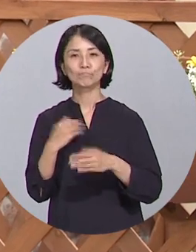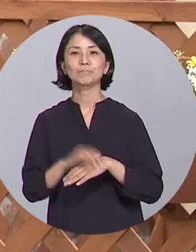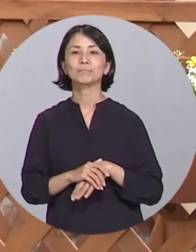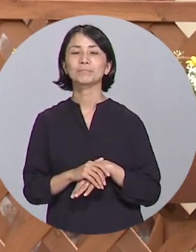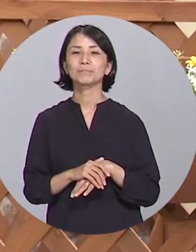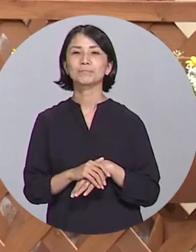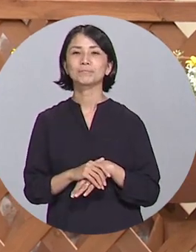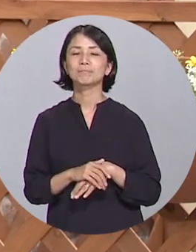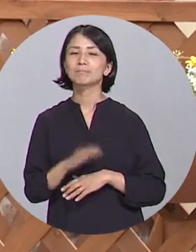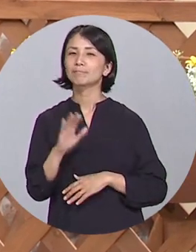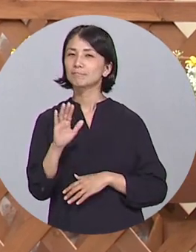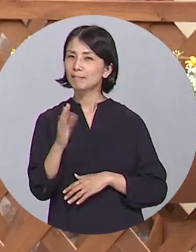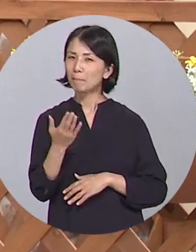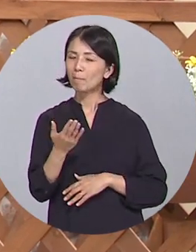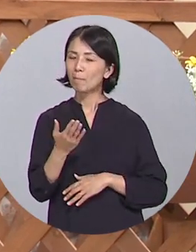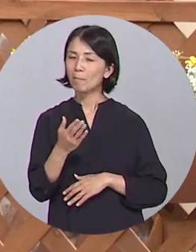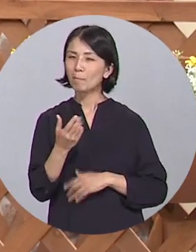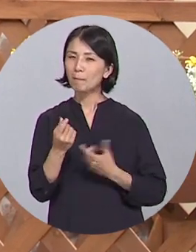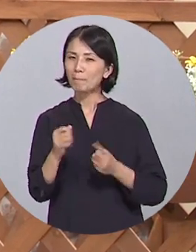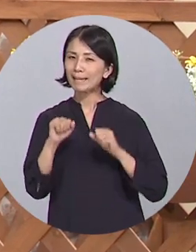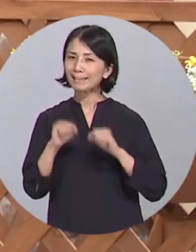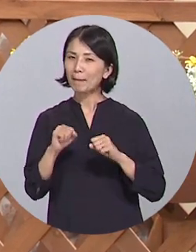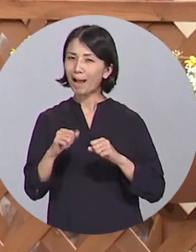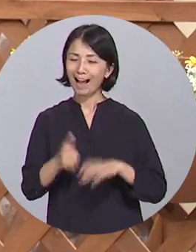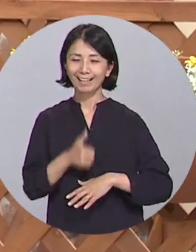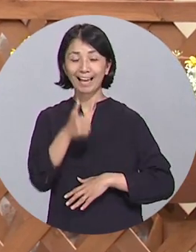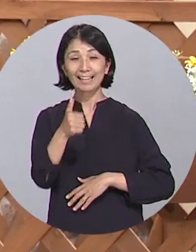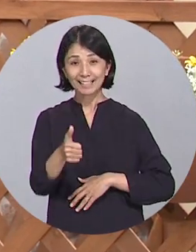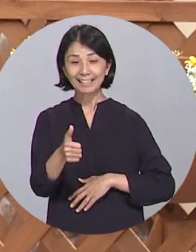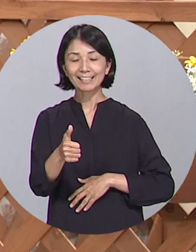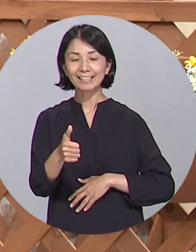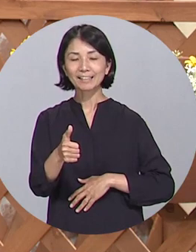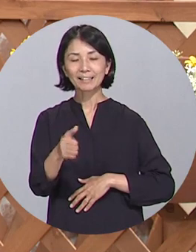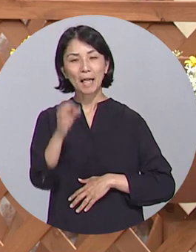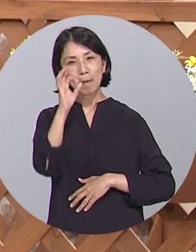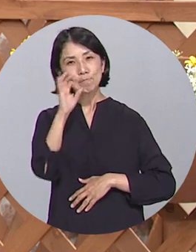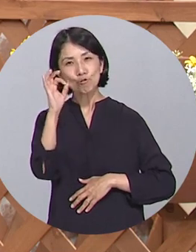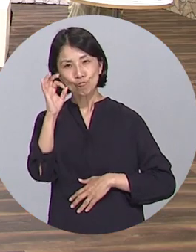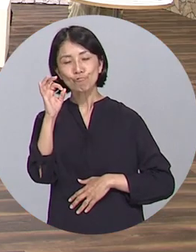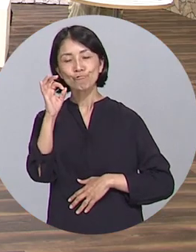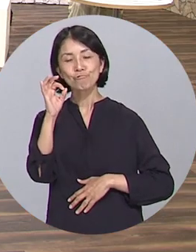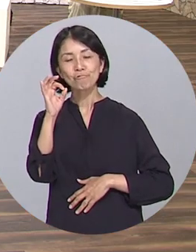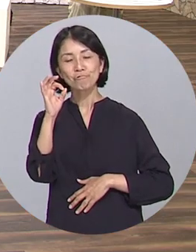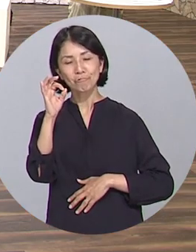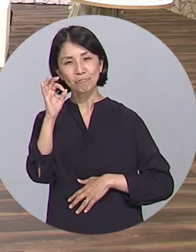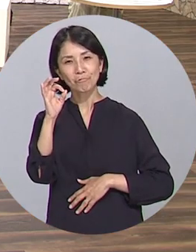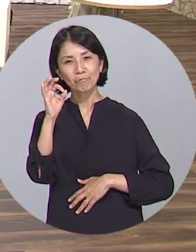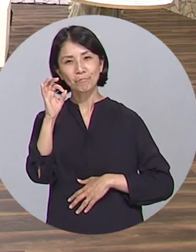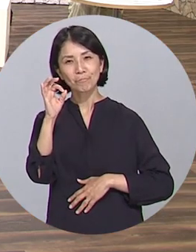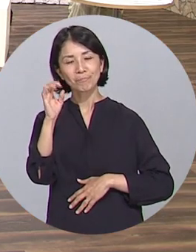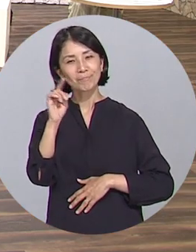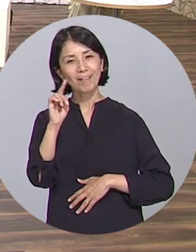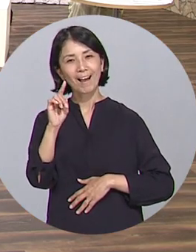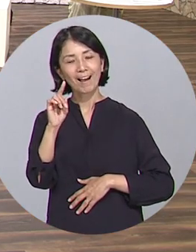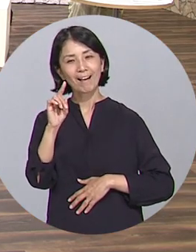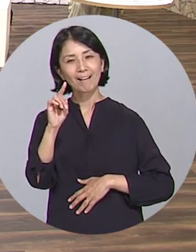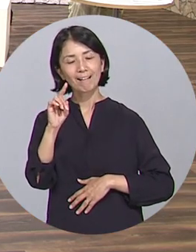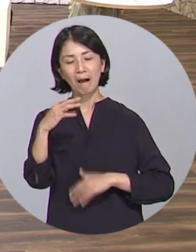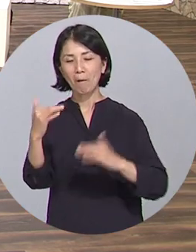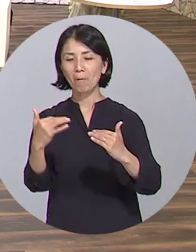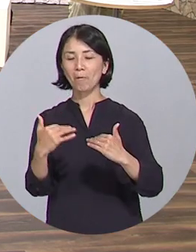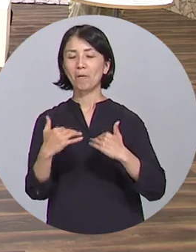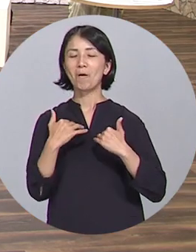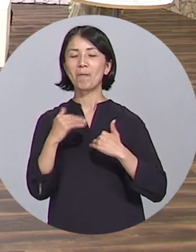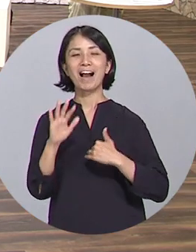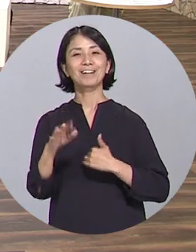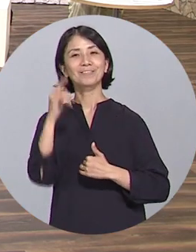ですか。それでもやっぱりこう直接足を運んで絵を直接見たら、なんかすごくやっぱりその世界観を感じられたり